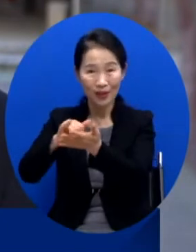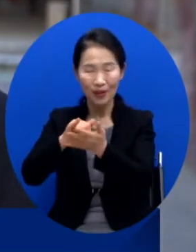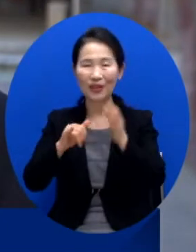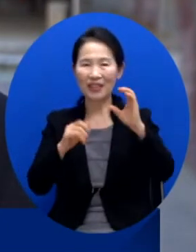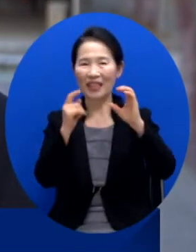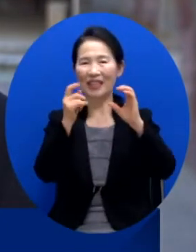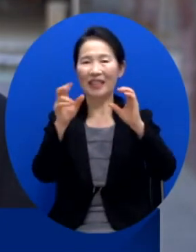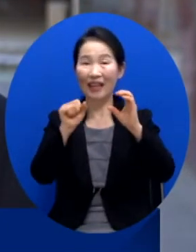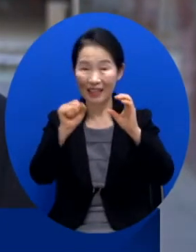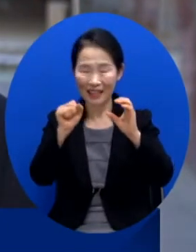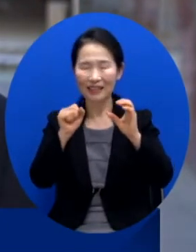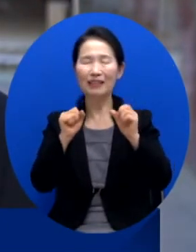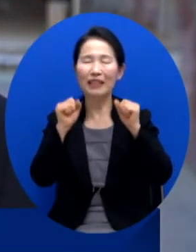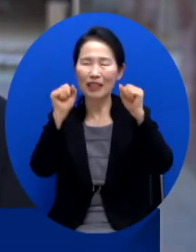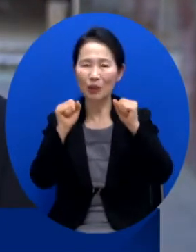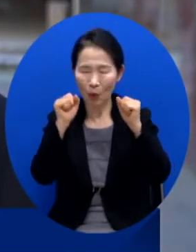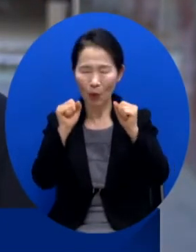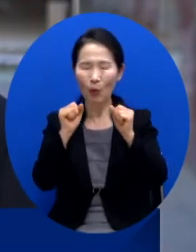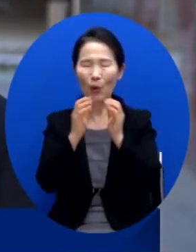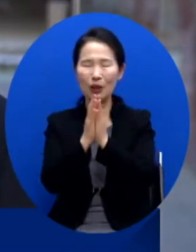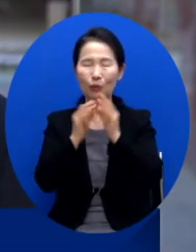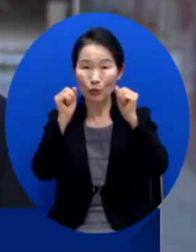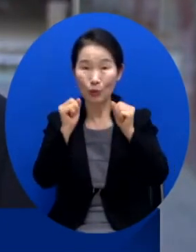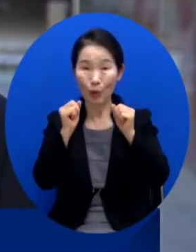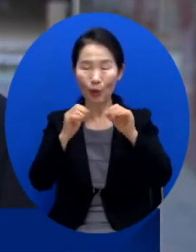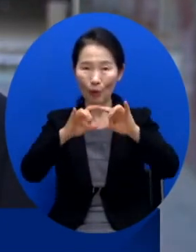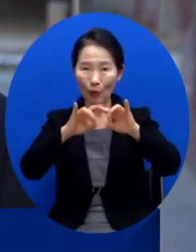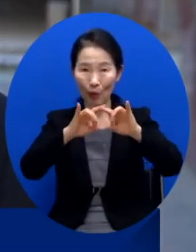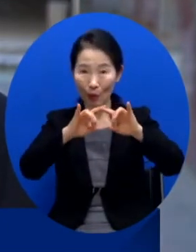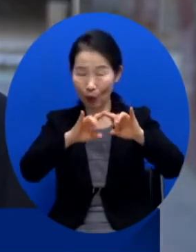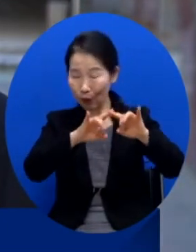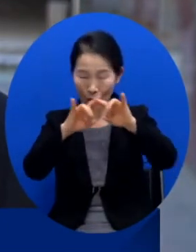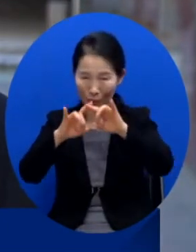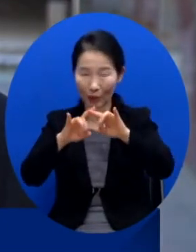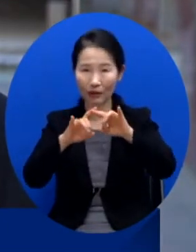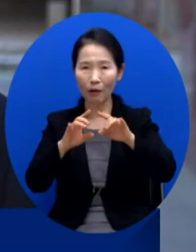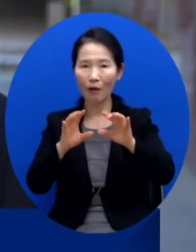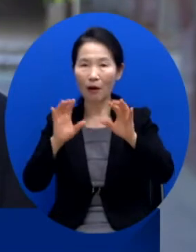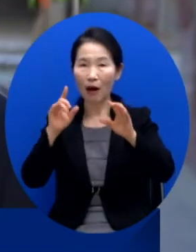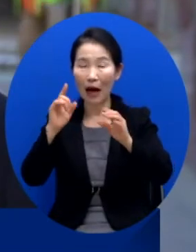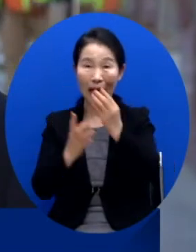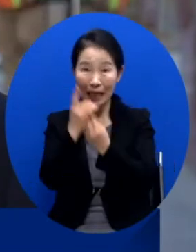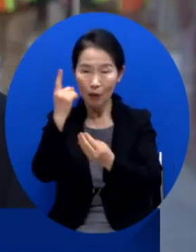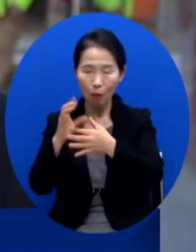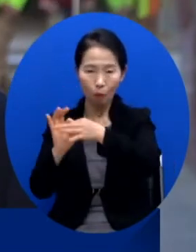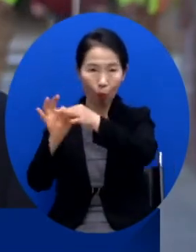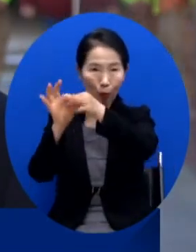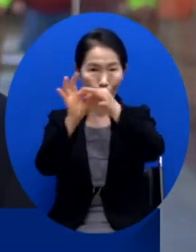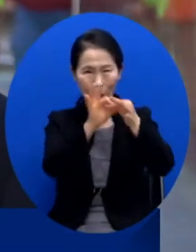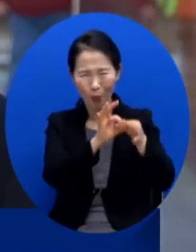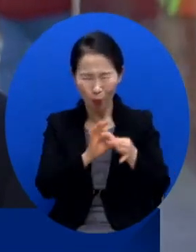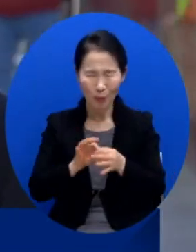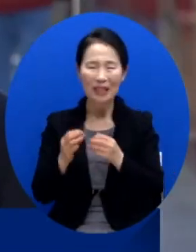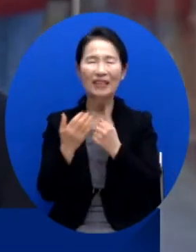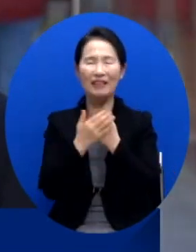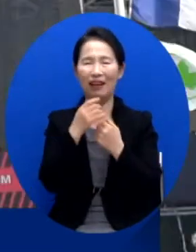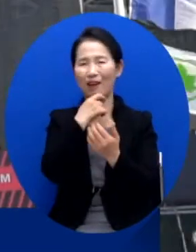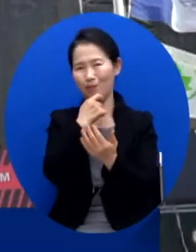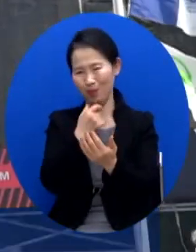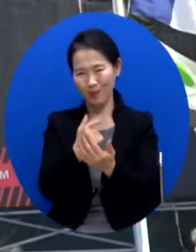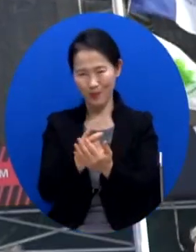1분기 동 운동을 통해서 우리가 그리스도 안에서 하나로 연결되어 있다라고 하는 그런 은 에로 운 어 감동을 저려